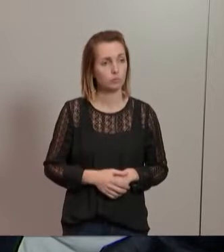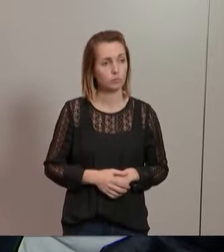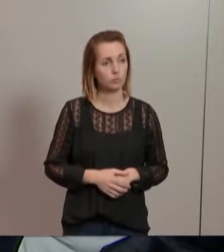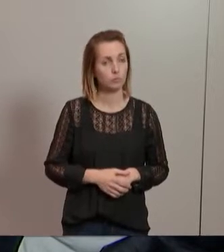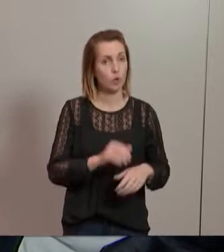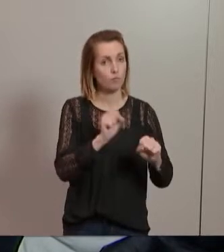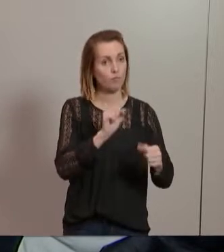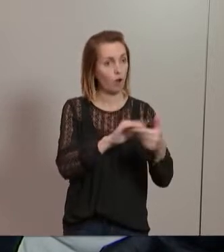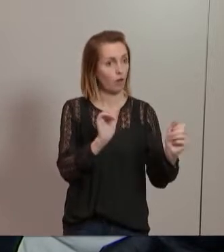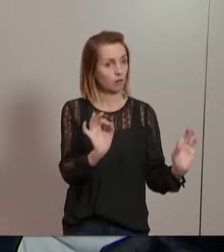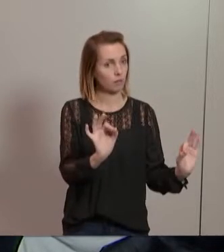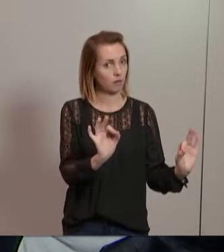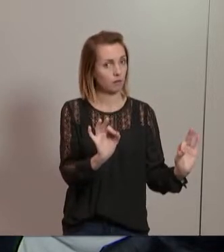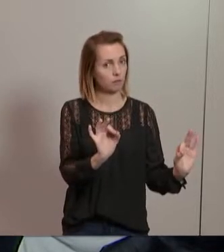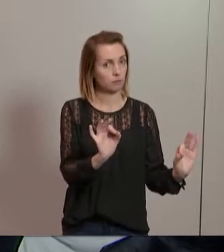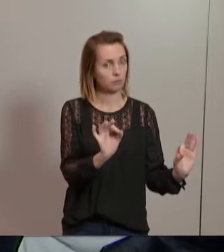Sans pouvoir.